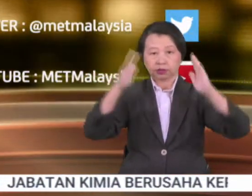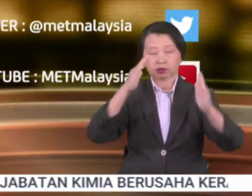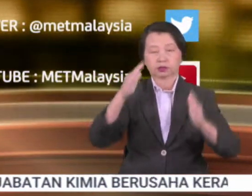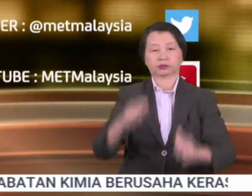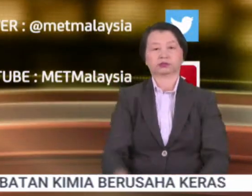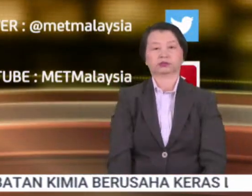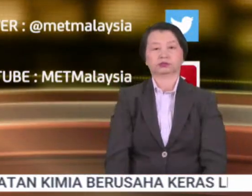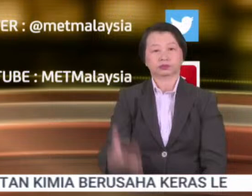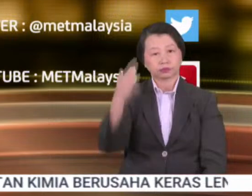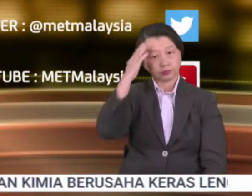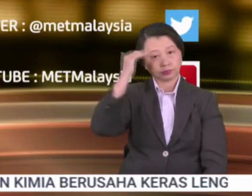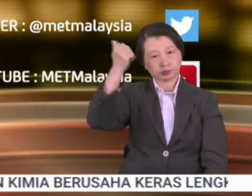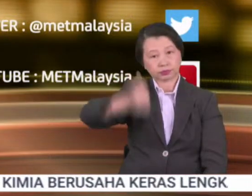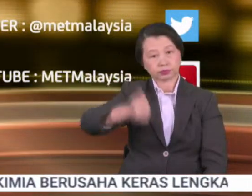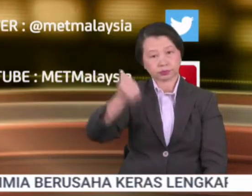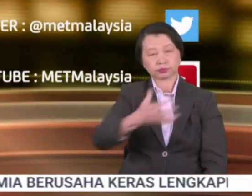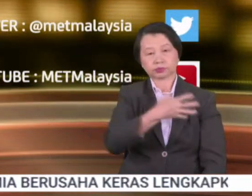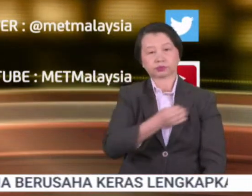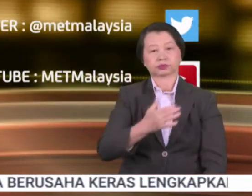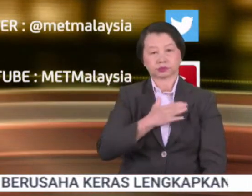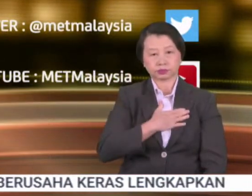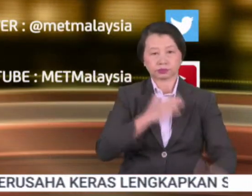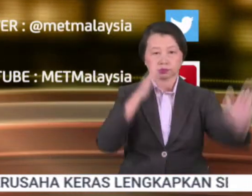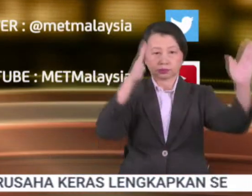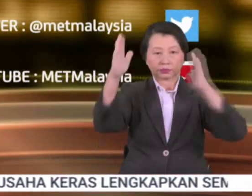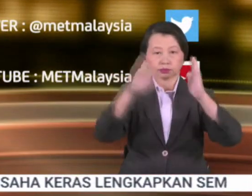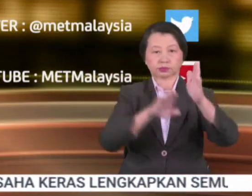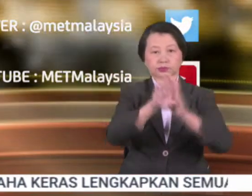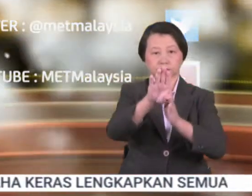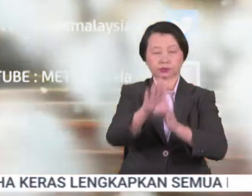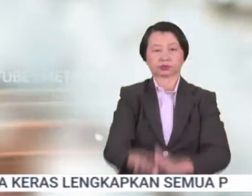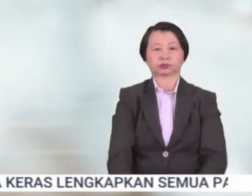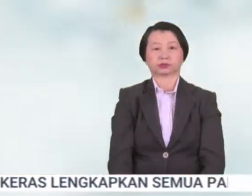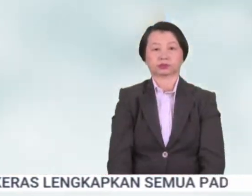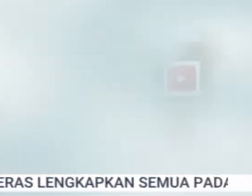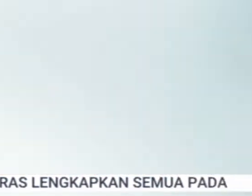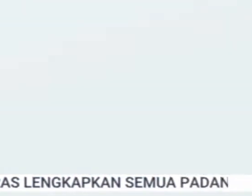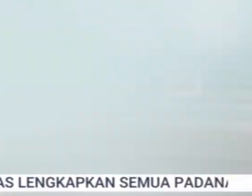seluruh negara Assalamualaikum dan salam Malaysia Madani